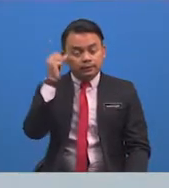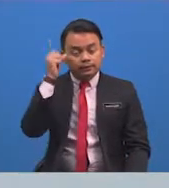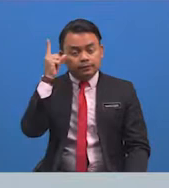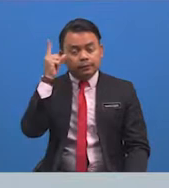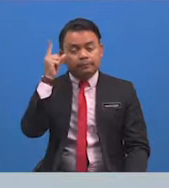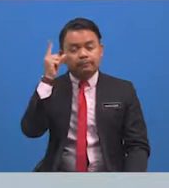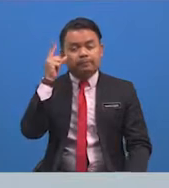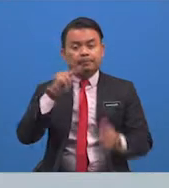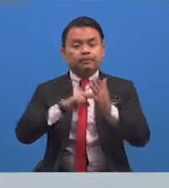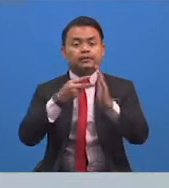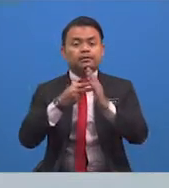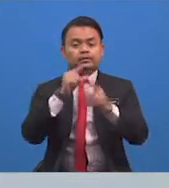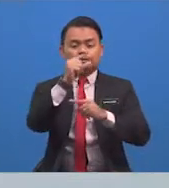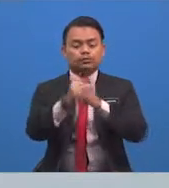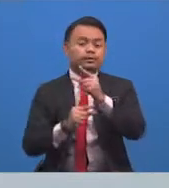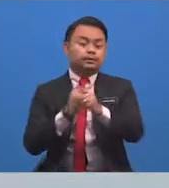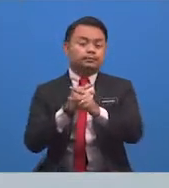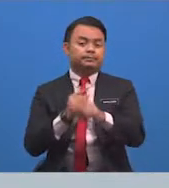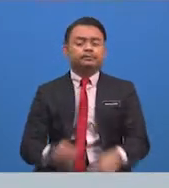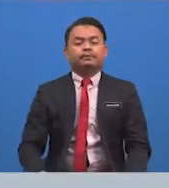terlebih dahulu.